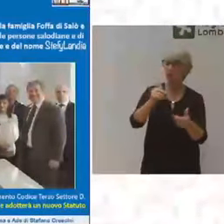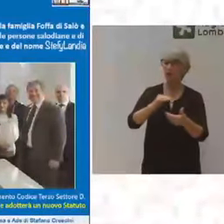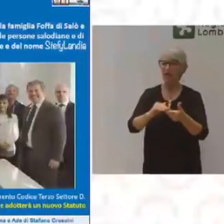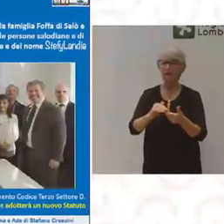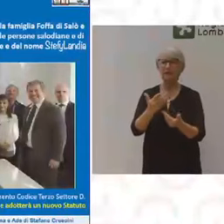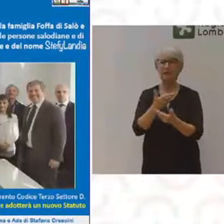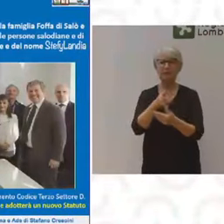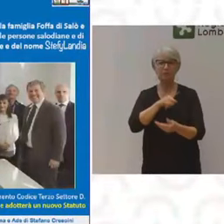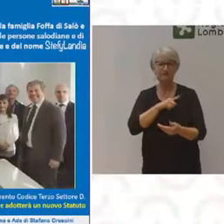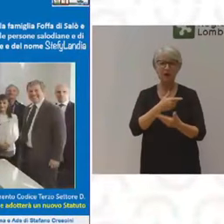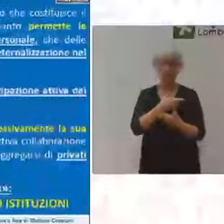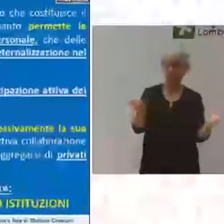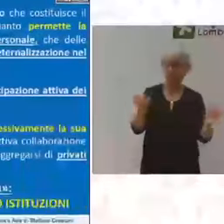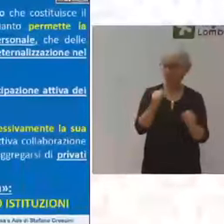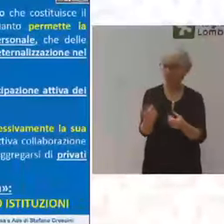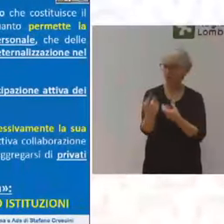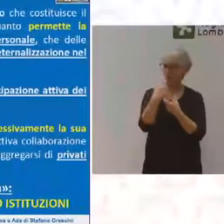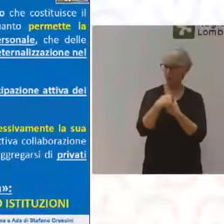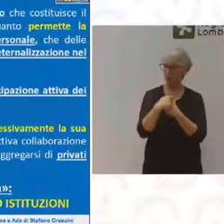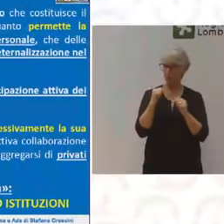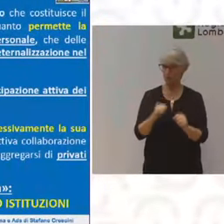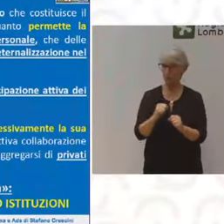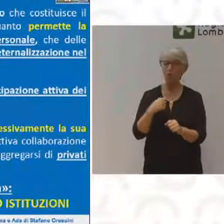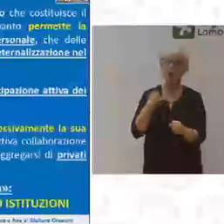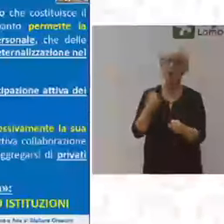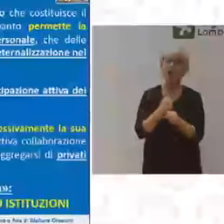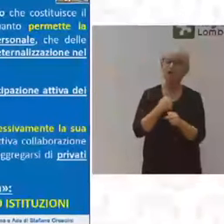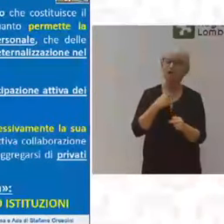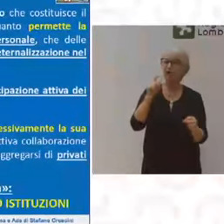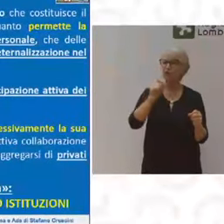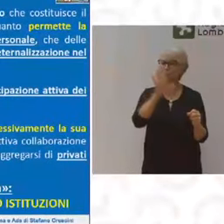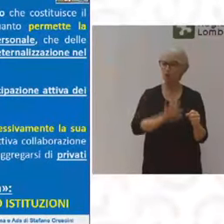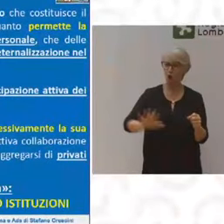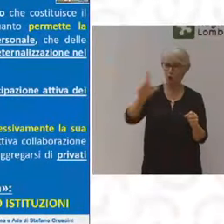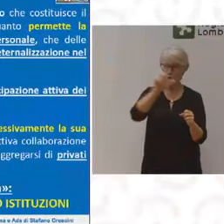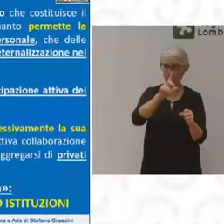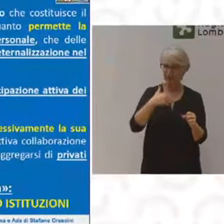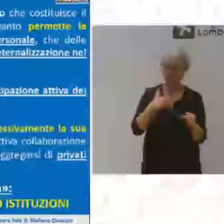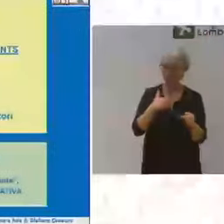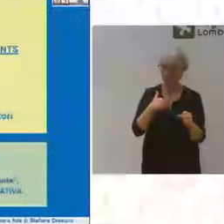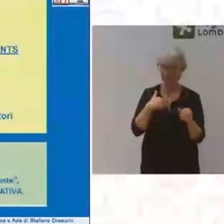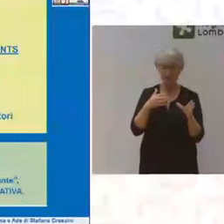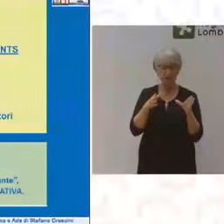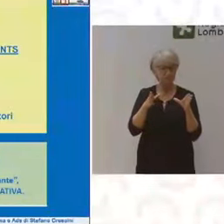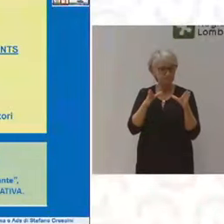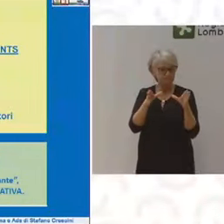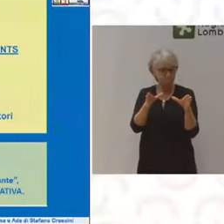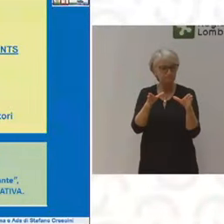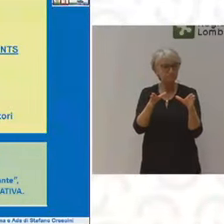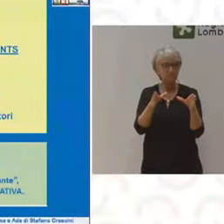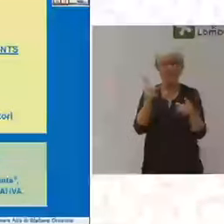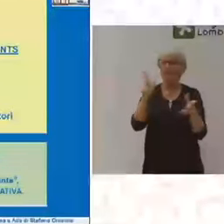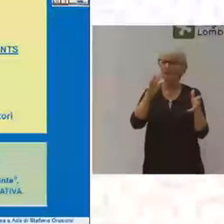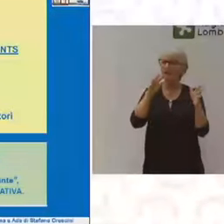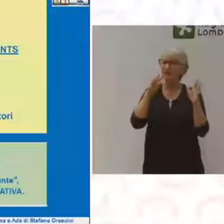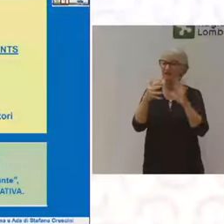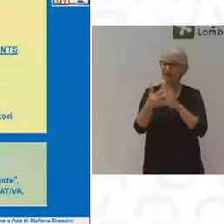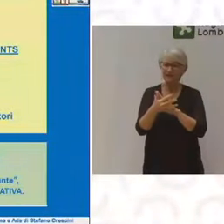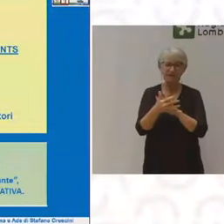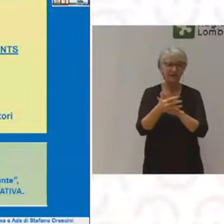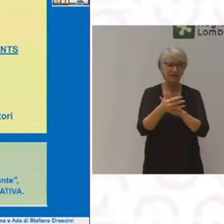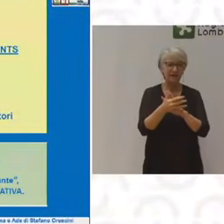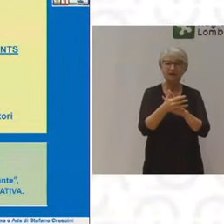e pubblico. Stefilandia opera in Regione Lombardia, ma con l'imminente iscrizione nel RUNZ diventeremo